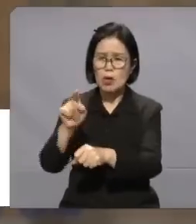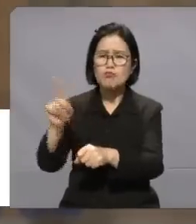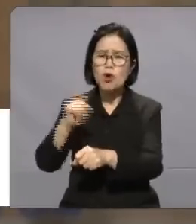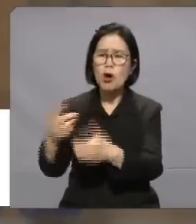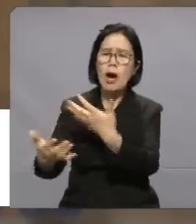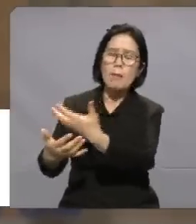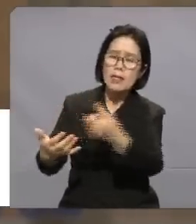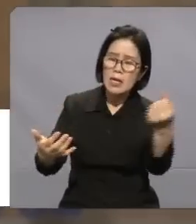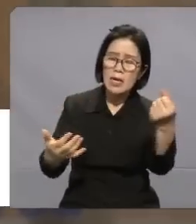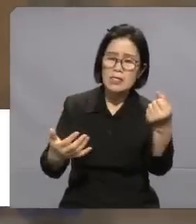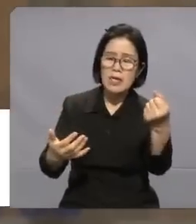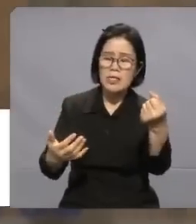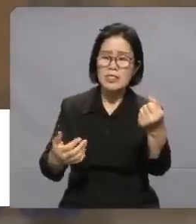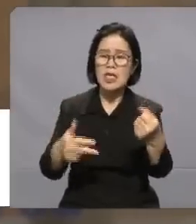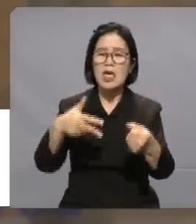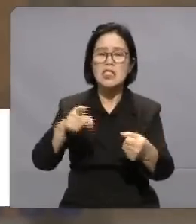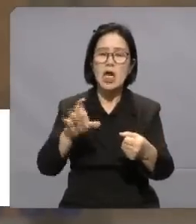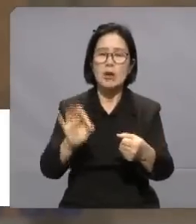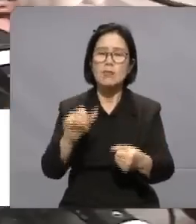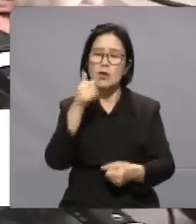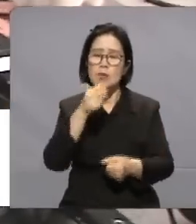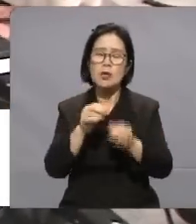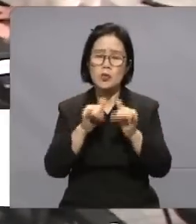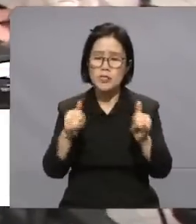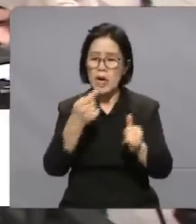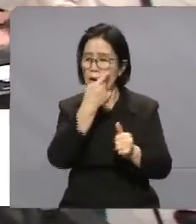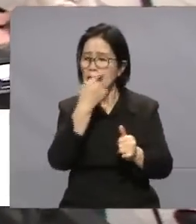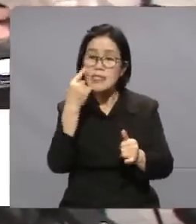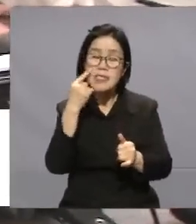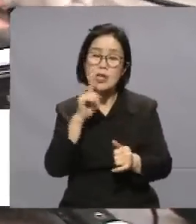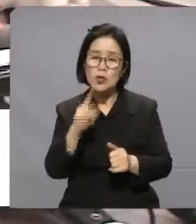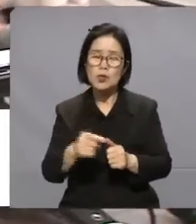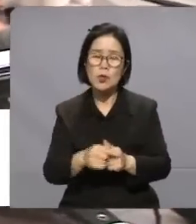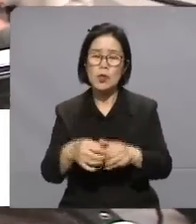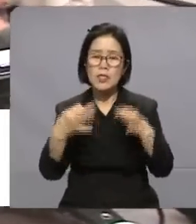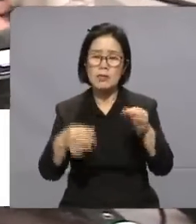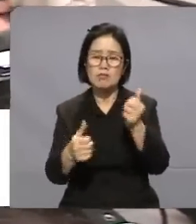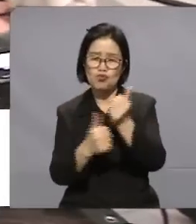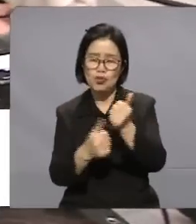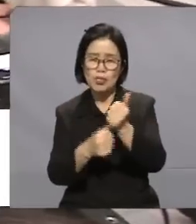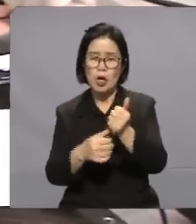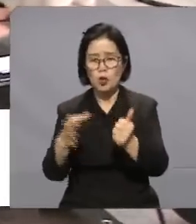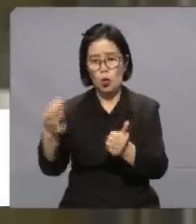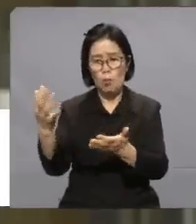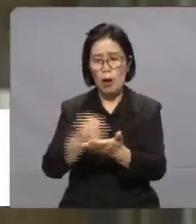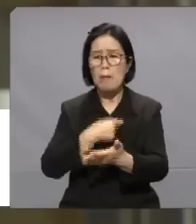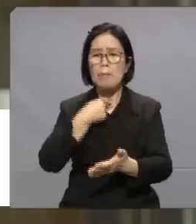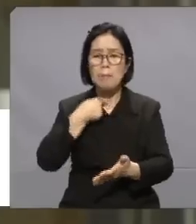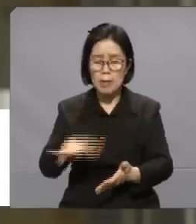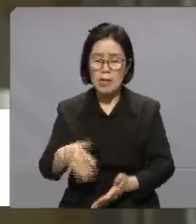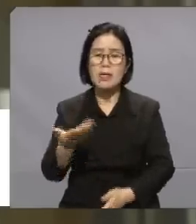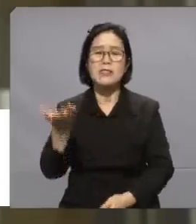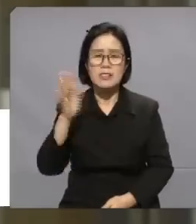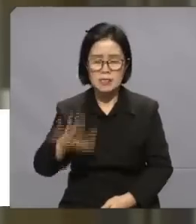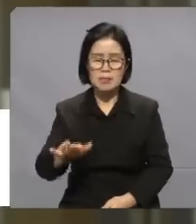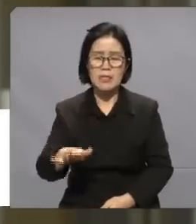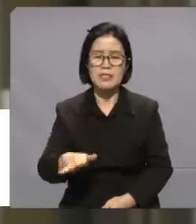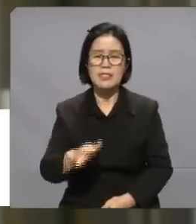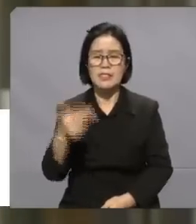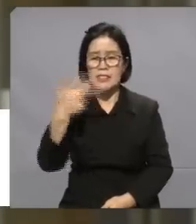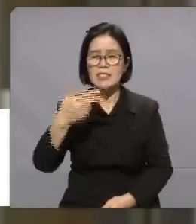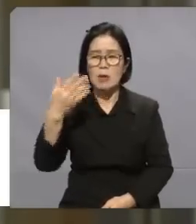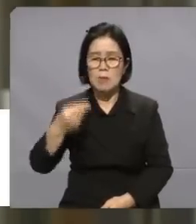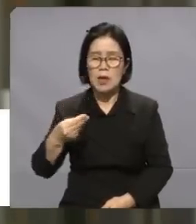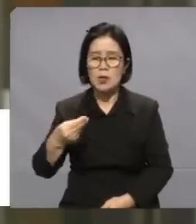무언가를 받아갔다는 정민용 변호사 증언도 김 전 부원장은 돈 받은 사실이 없다고 했지만 7천만